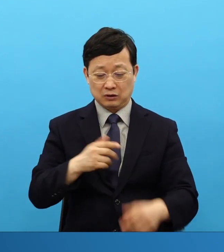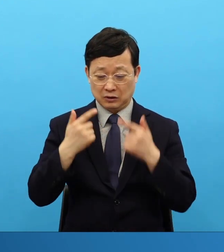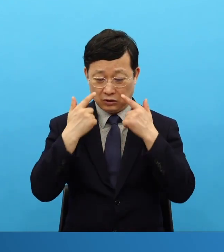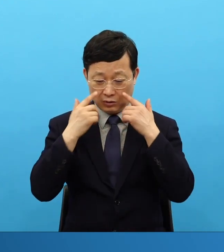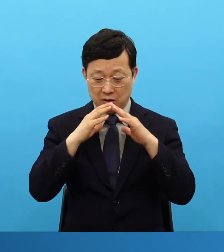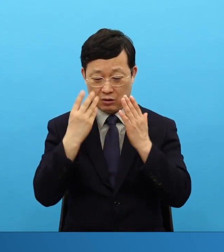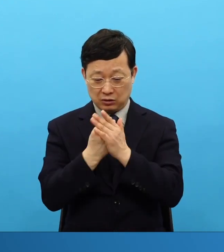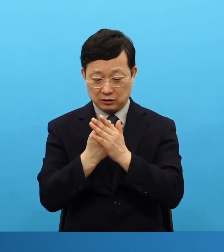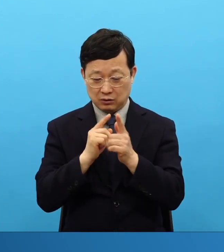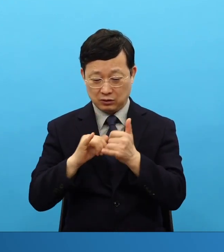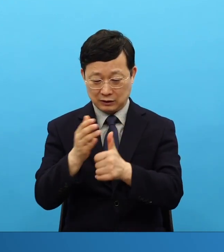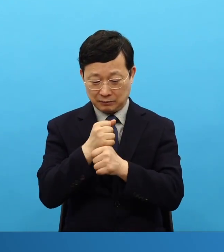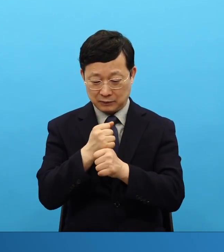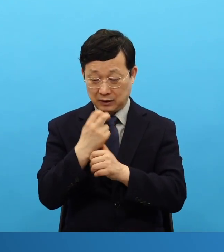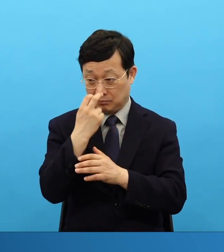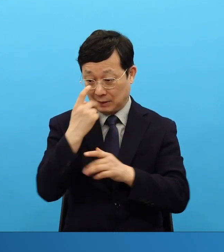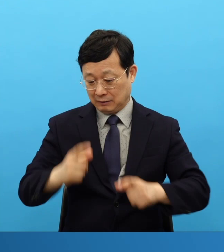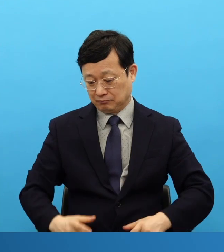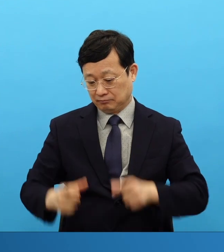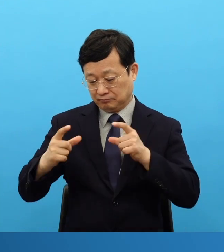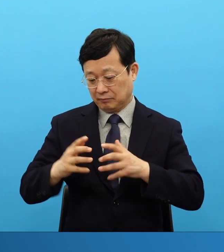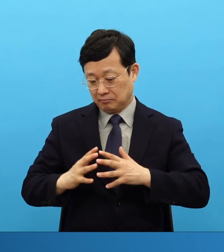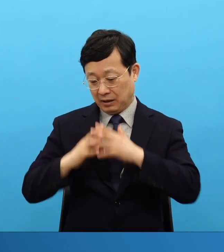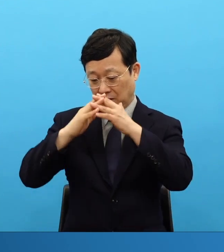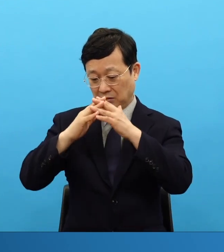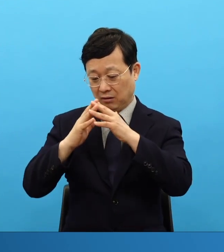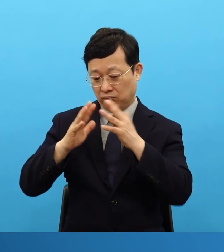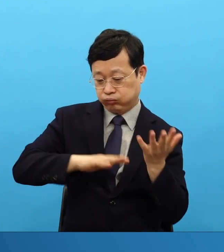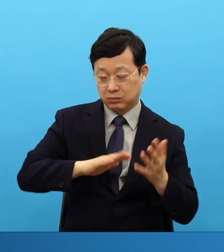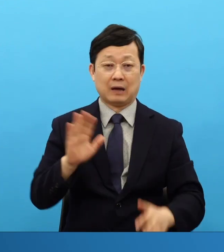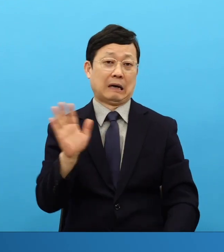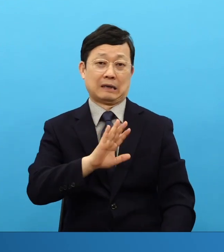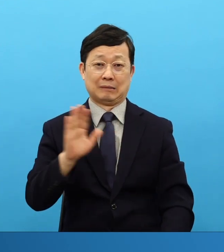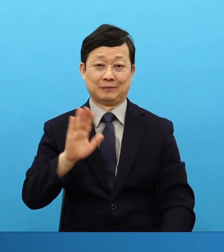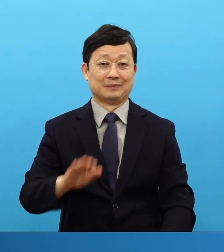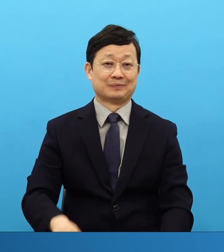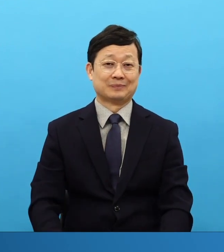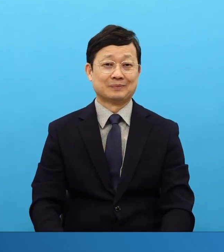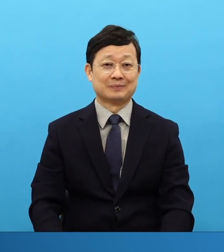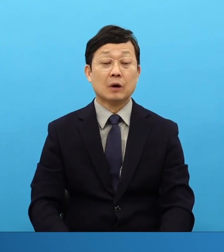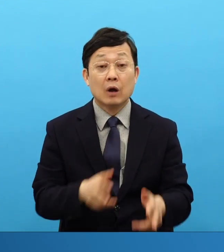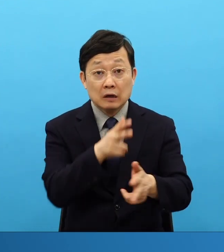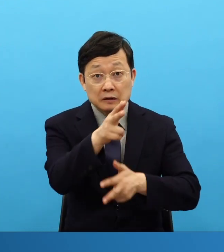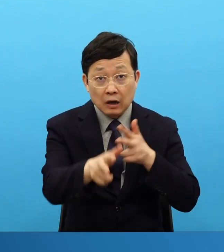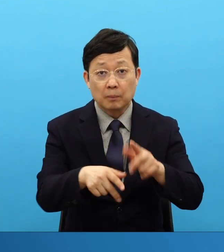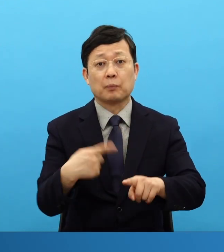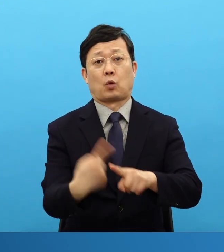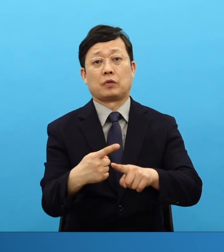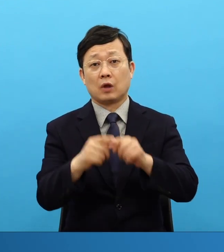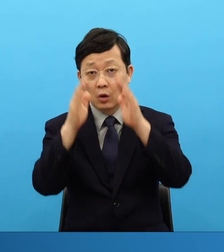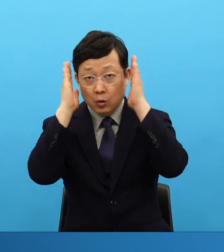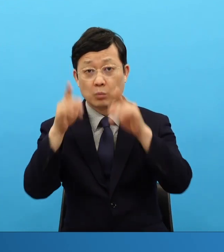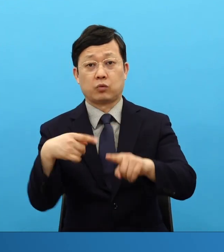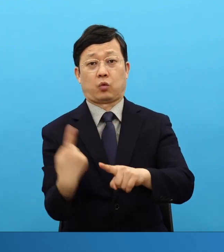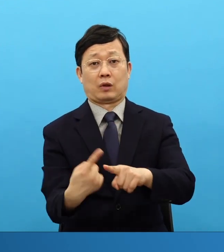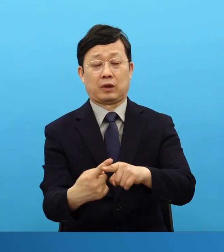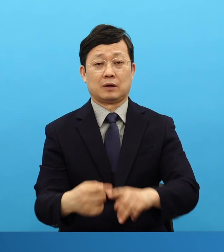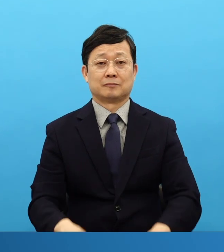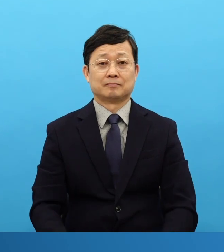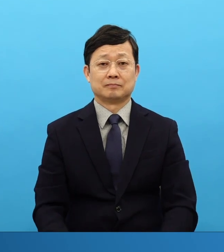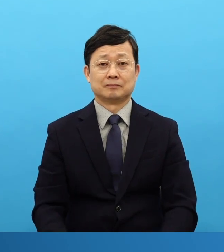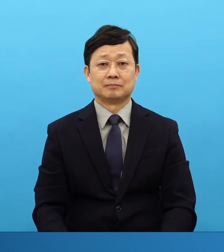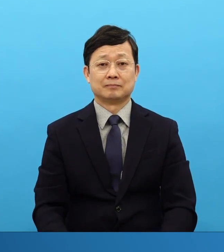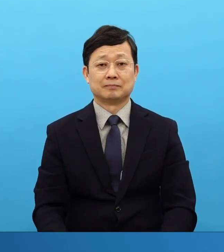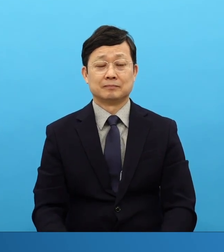this reconstruction. 그렇죠? Isn't that so? 그래서 사업도 이렇게 해야 돼요. And so even your businesses, you have to do it this way. Even your academia, you have to do it this way. 모든